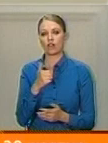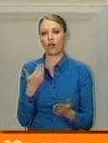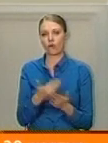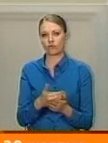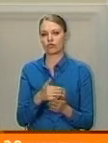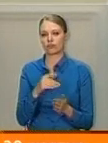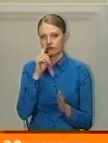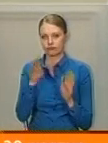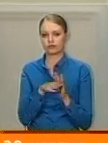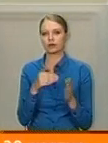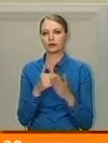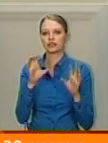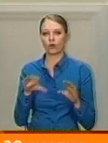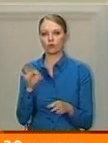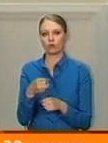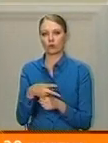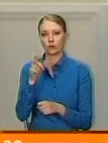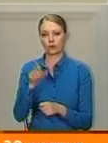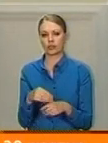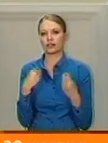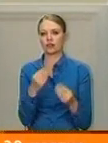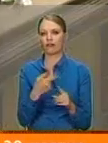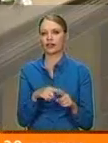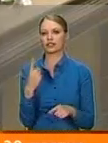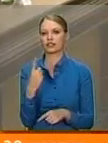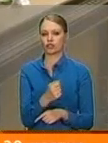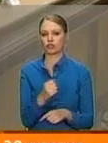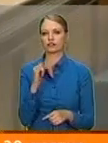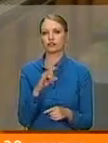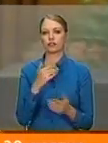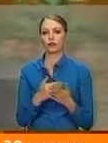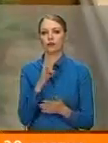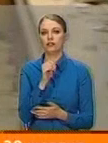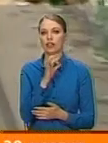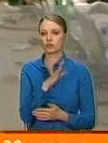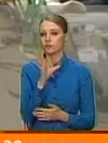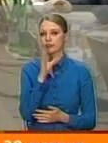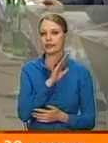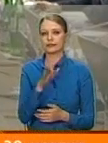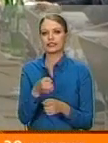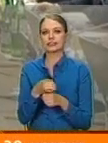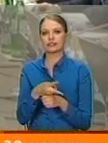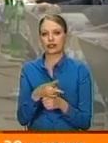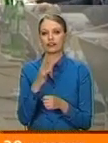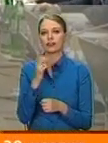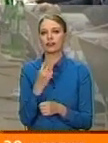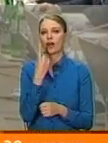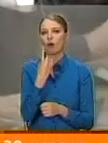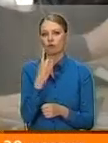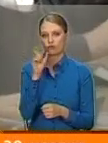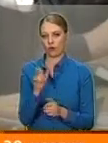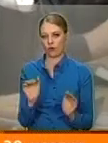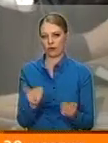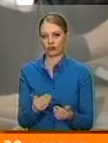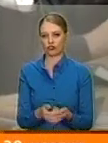отже, підпадають під закон про люстрацію. Дав на це тиждень. Та от Насіров не встиг, звільнив на одного